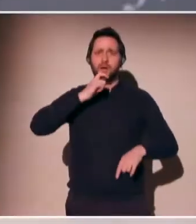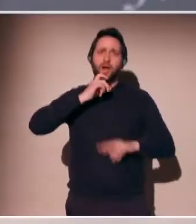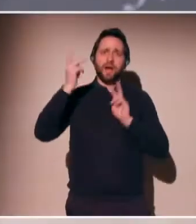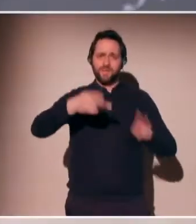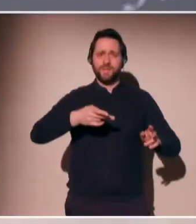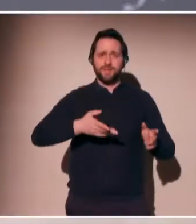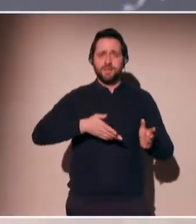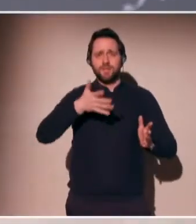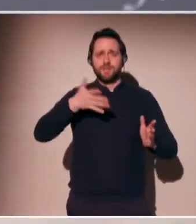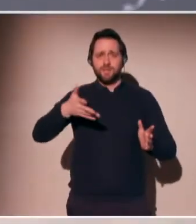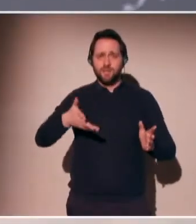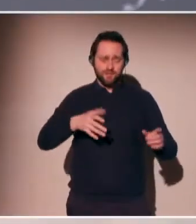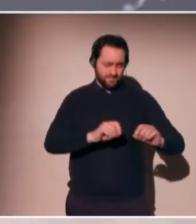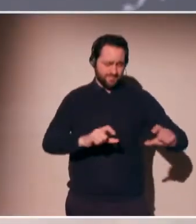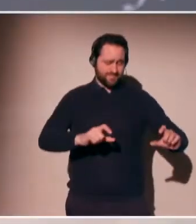un peu. Ouais,